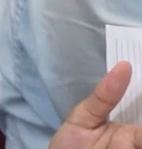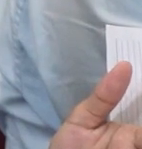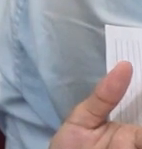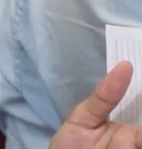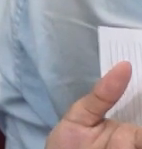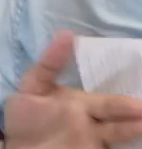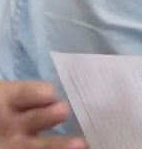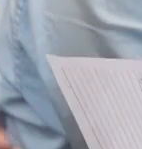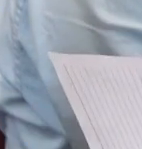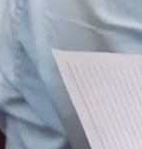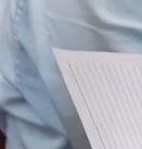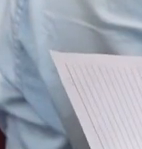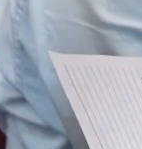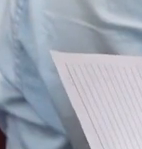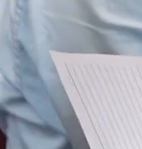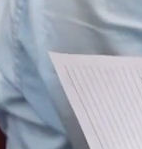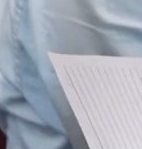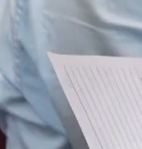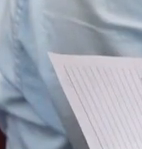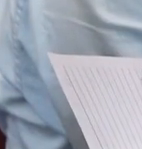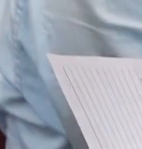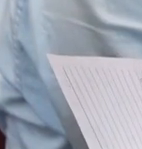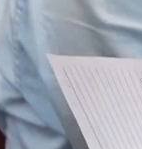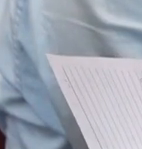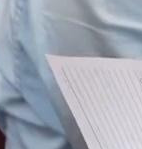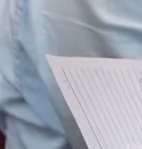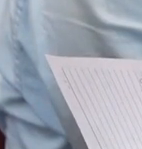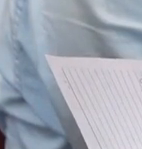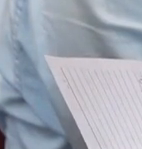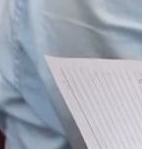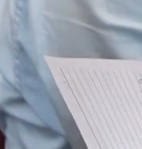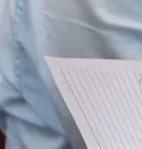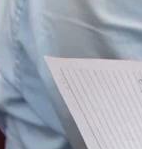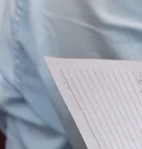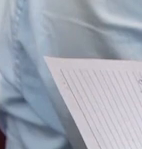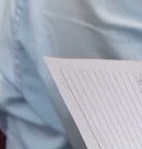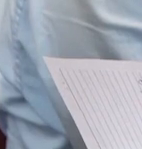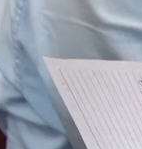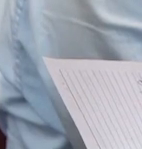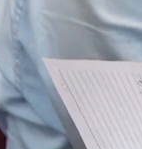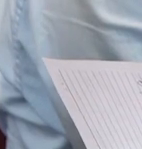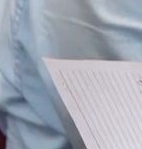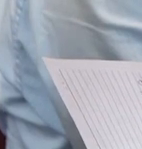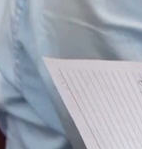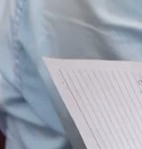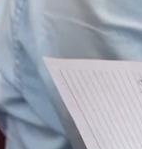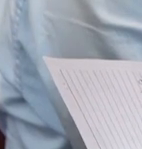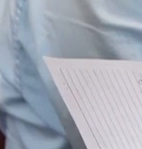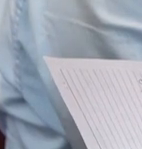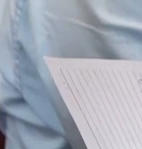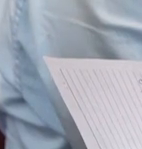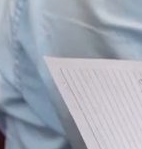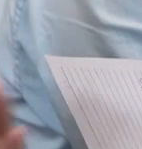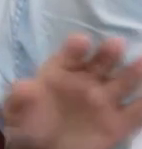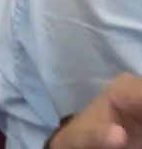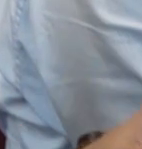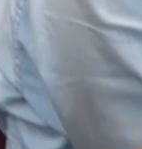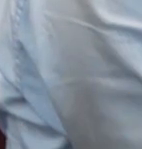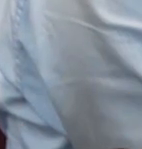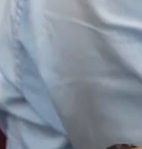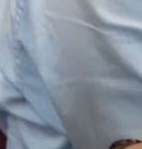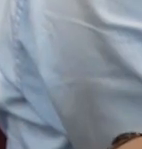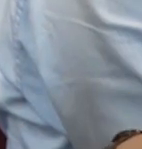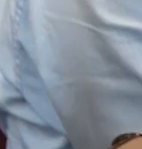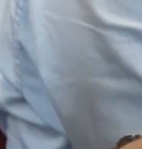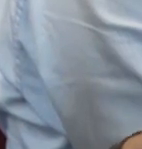apa namanya sampai melahirkan kemudian tes DNA untuk meyakinkan bahwa yang bersangkutan itu adalah memang pelaku seperti itu